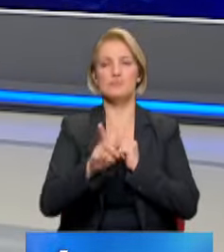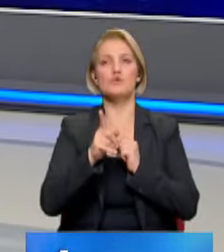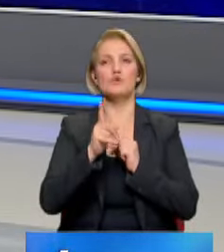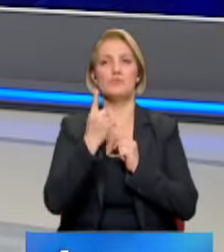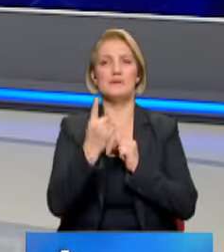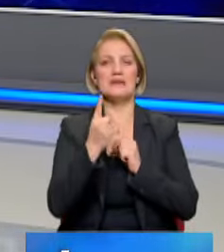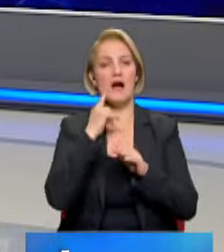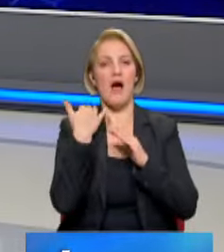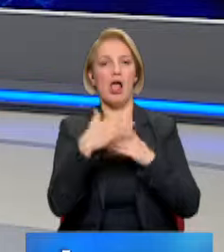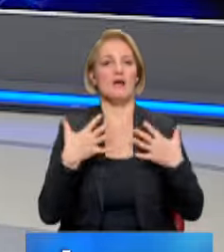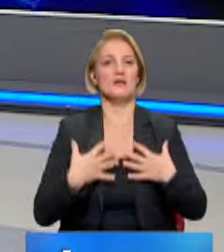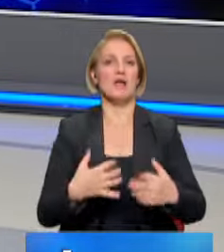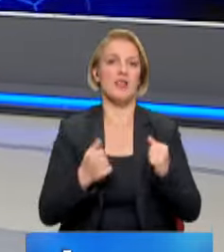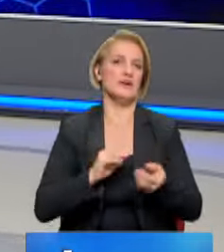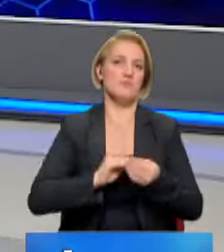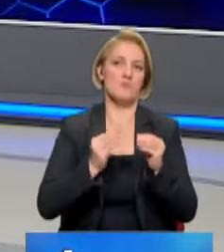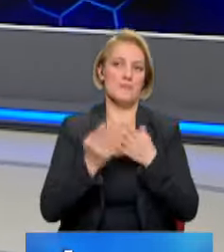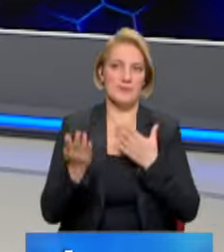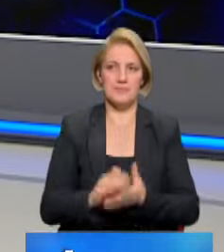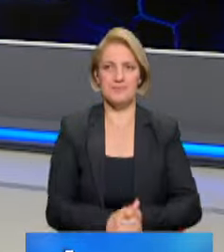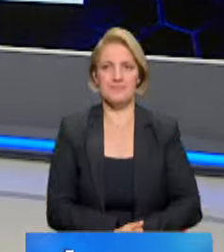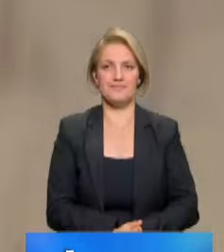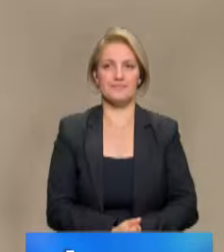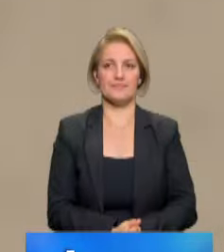bir halk sağlığı sorunu.